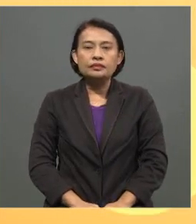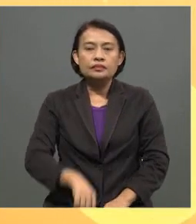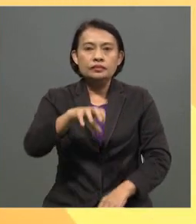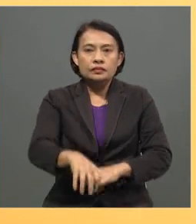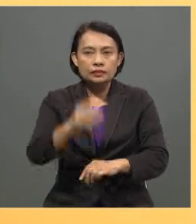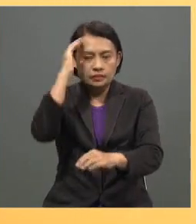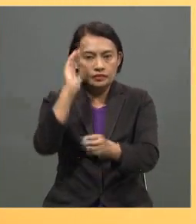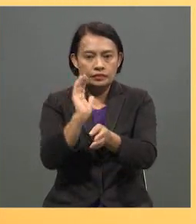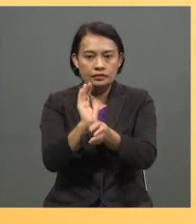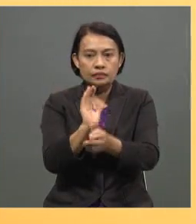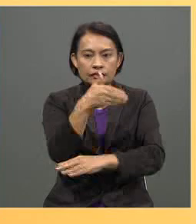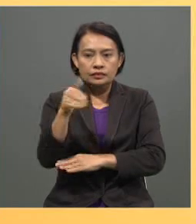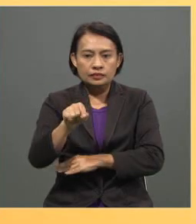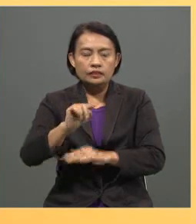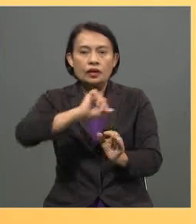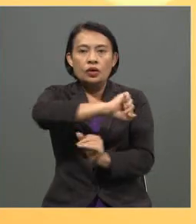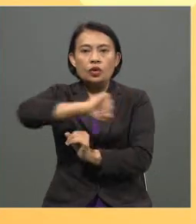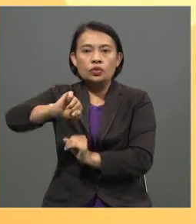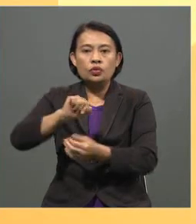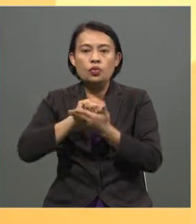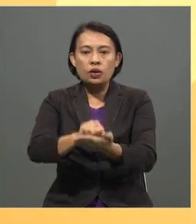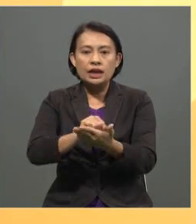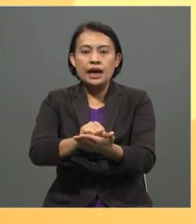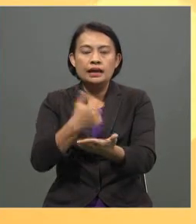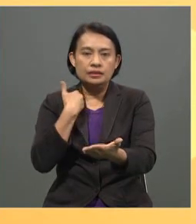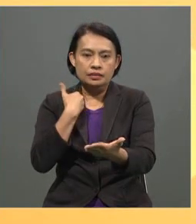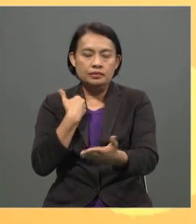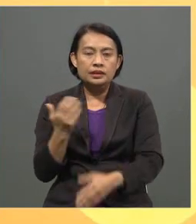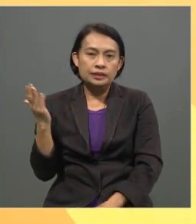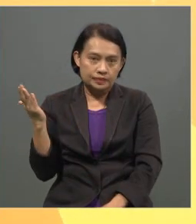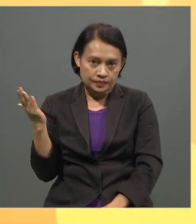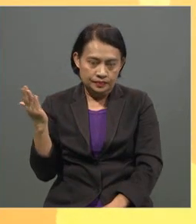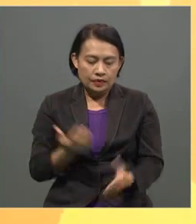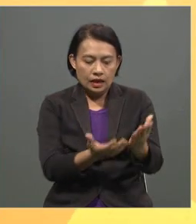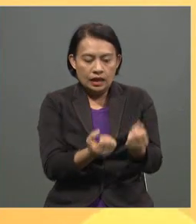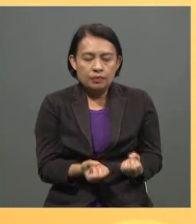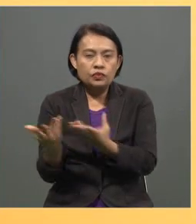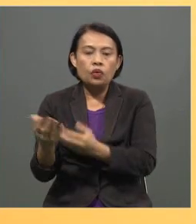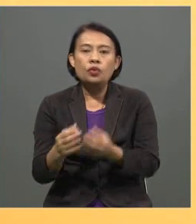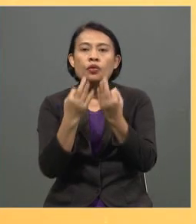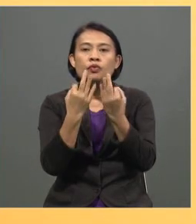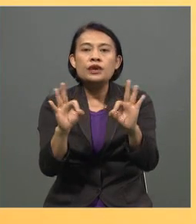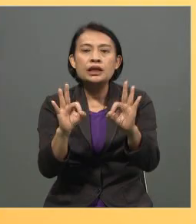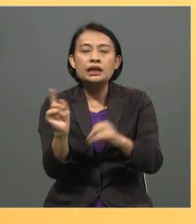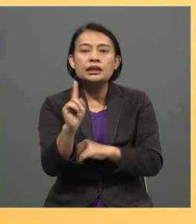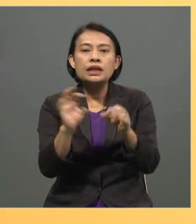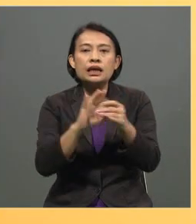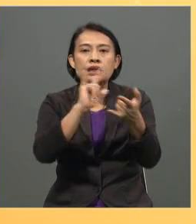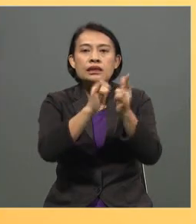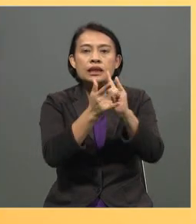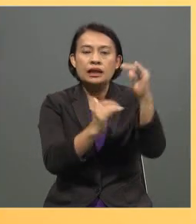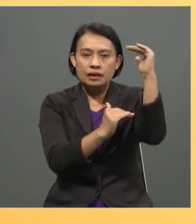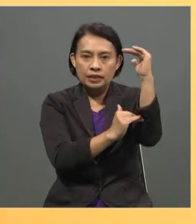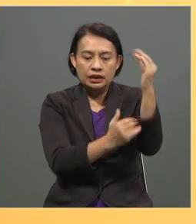ตำรวจแห่งชาติก็จะมีจัดรถตู้ให้บริการของตำรวจเนี่ยนะครับรับส่งประชาชนฟรีนะระหว่างห้างสรรพสินค้าเซ็นทรัล